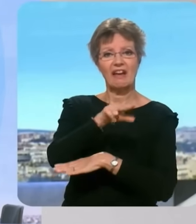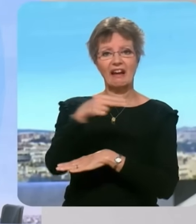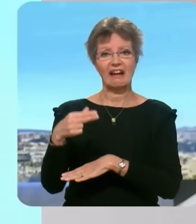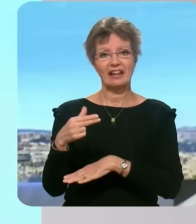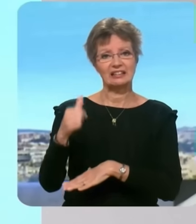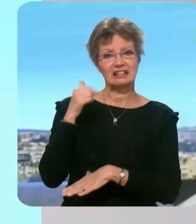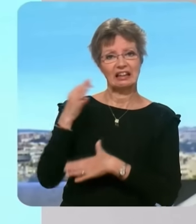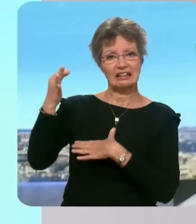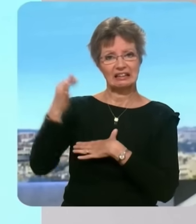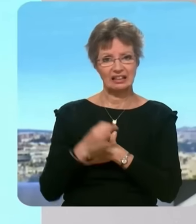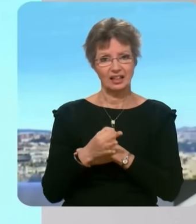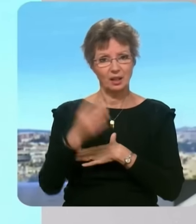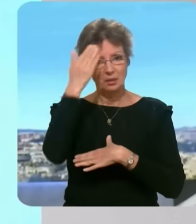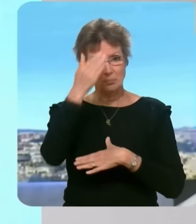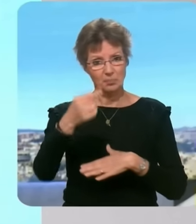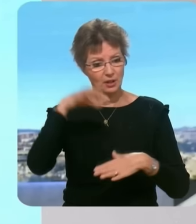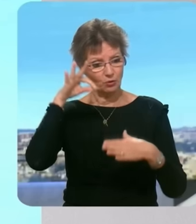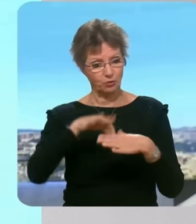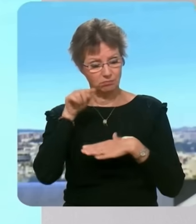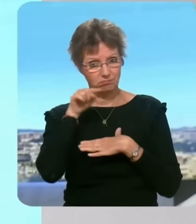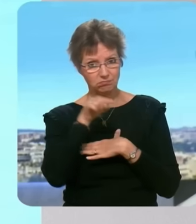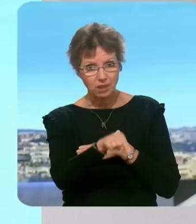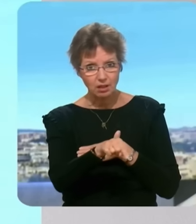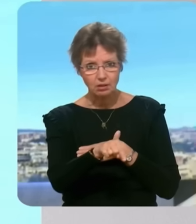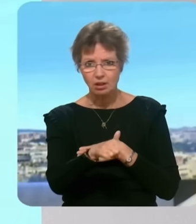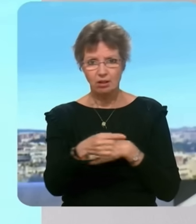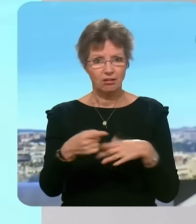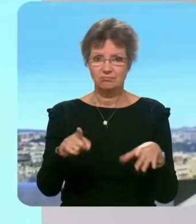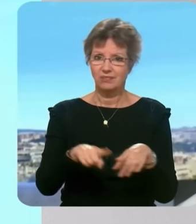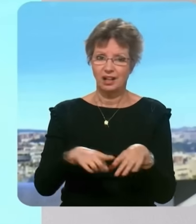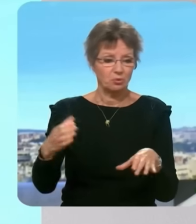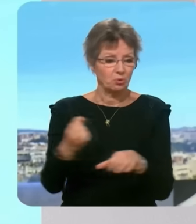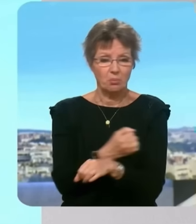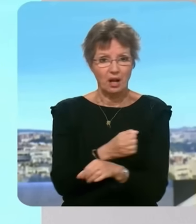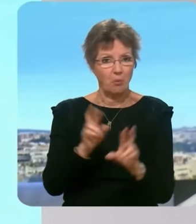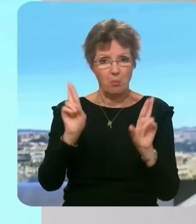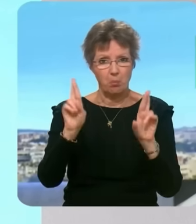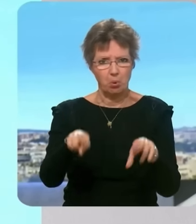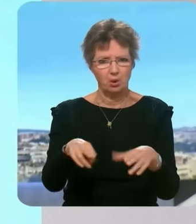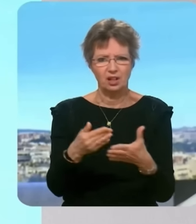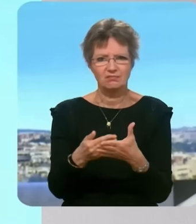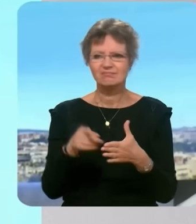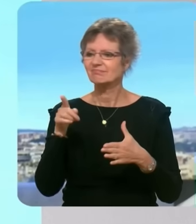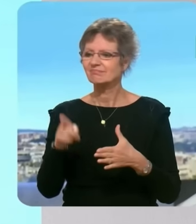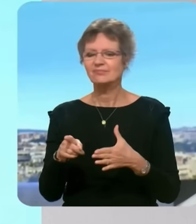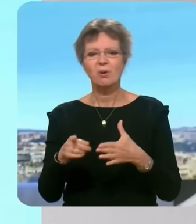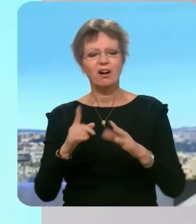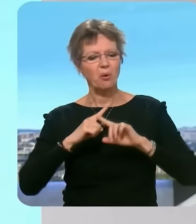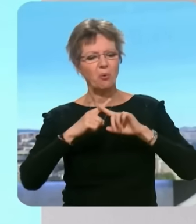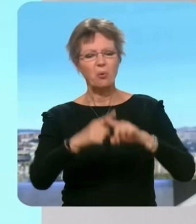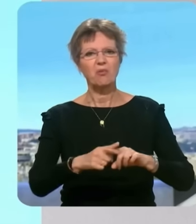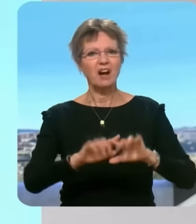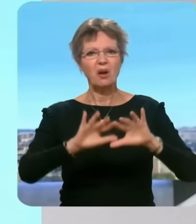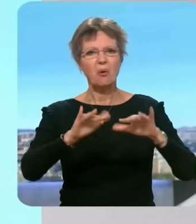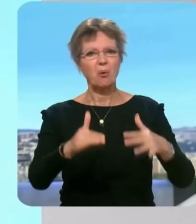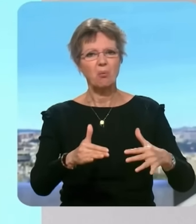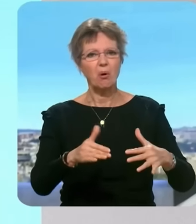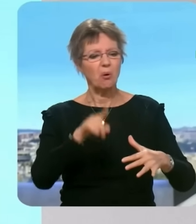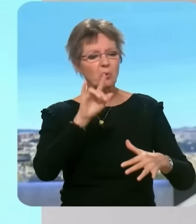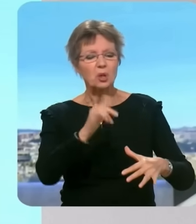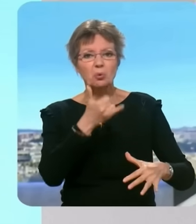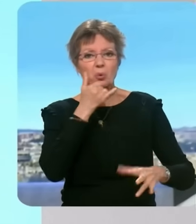que les voix qui se porteront sur les listes de Marion Maréchal seront des voix perdues. Comment vous pouvez le convaincre qu'il a tort? Quand on voit les sondages, vous